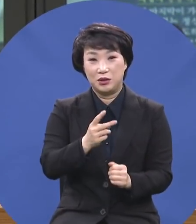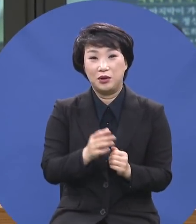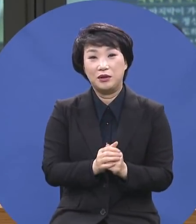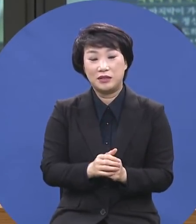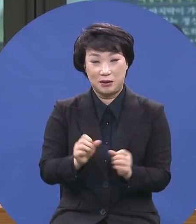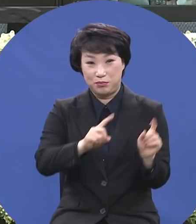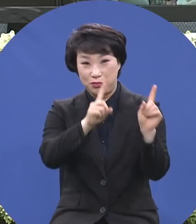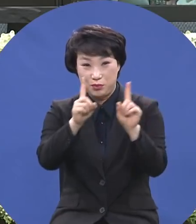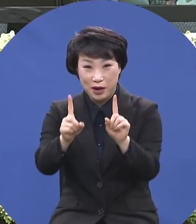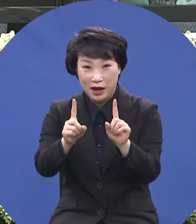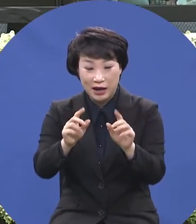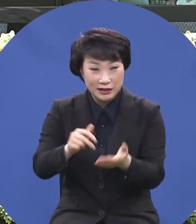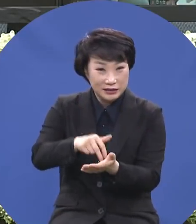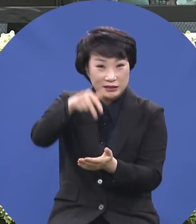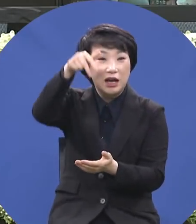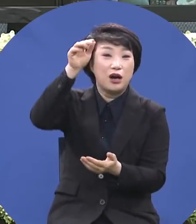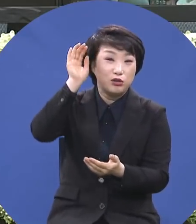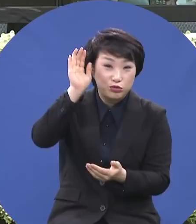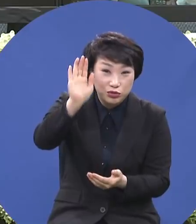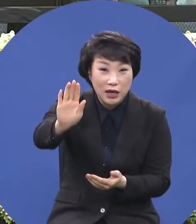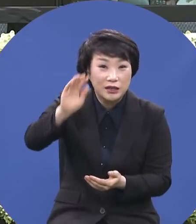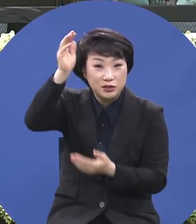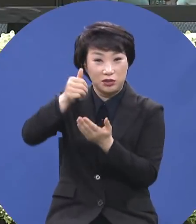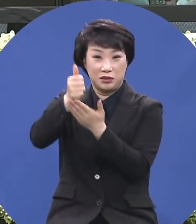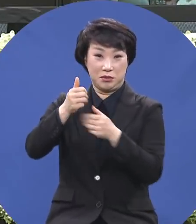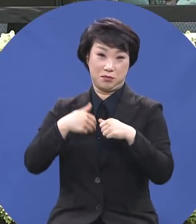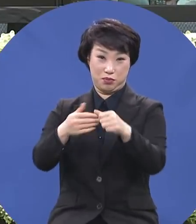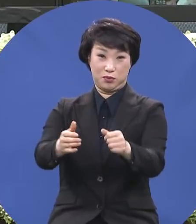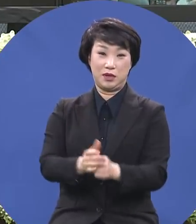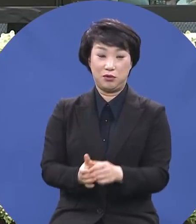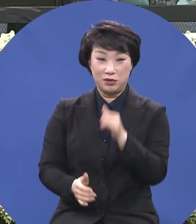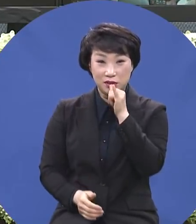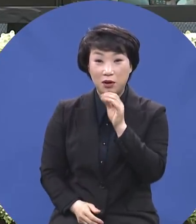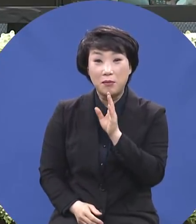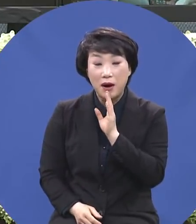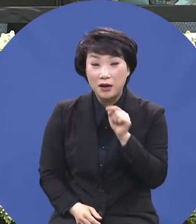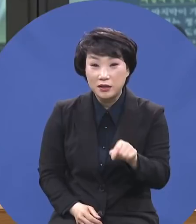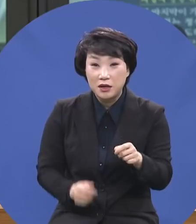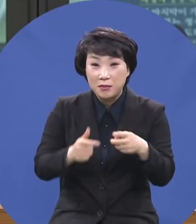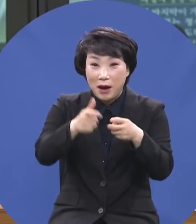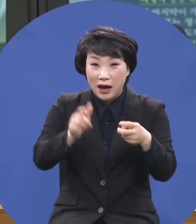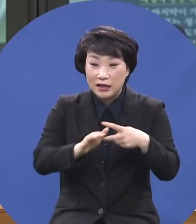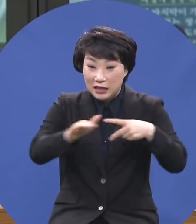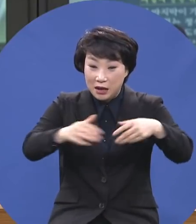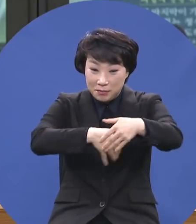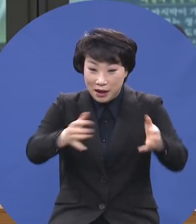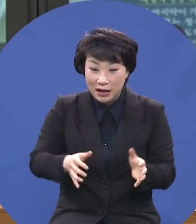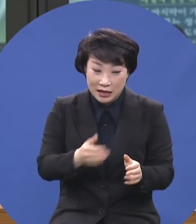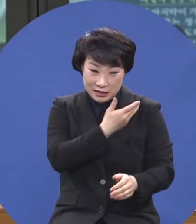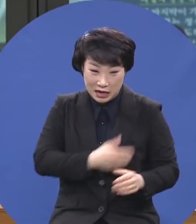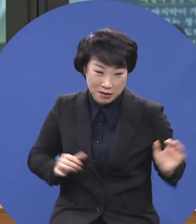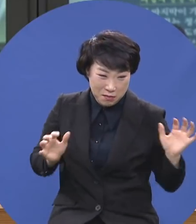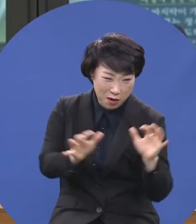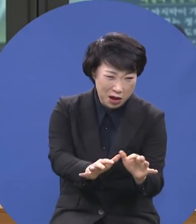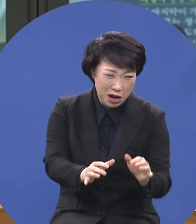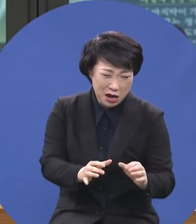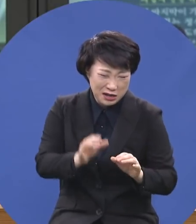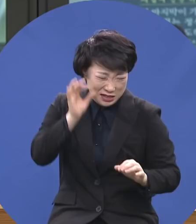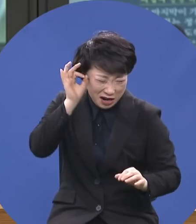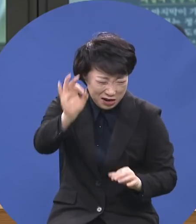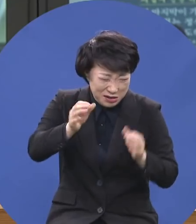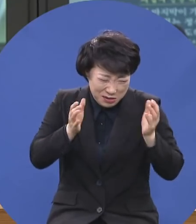그리고 부활하시고 승천하신 다음에 보내신 것은, 그것도 마가다락방 여러 제자들이 그저